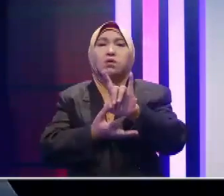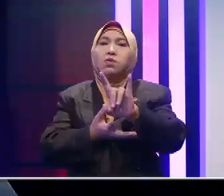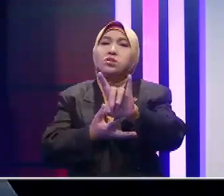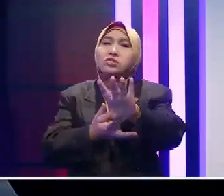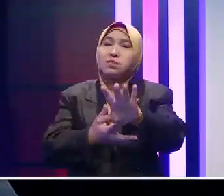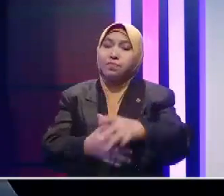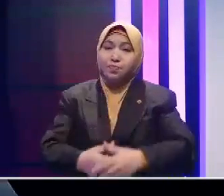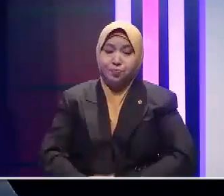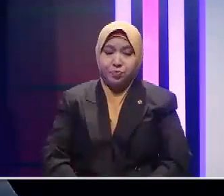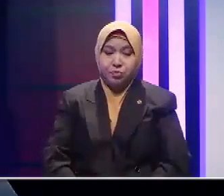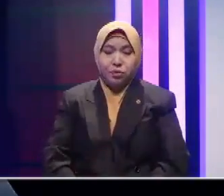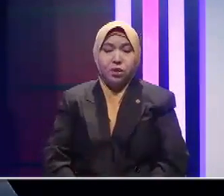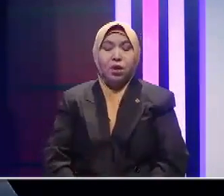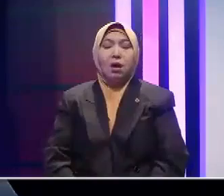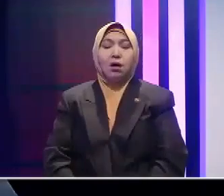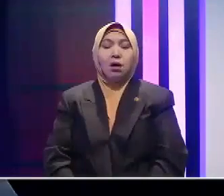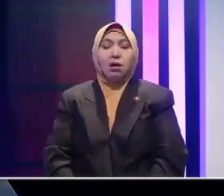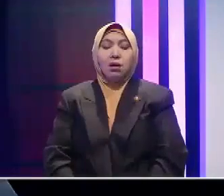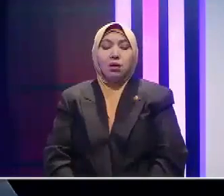minasyaitanirrajim.